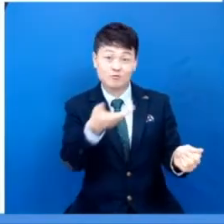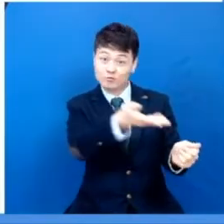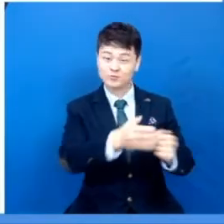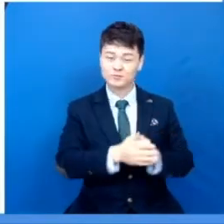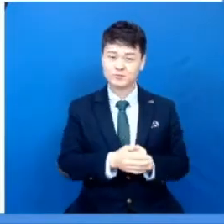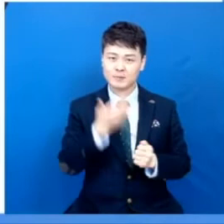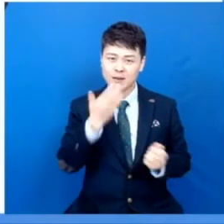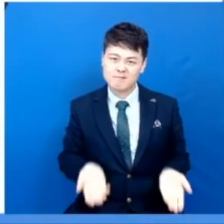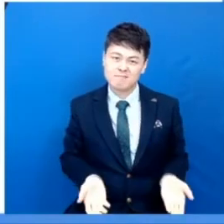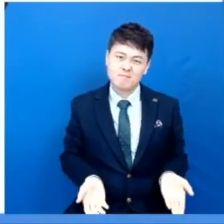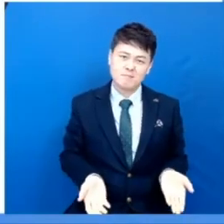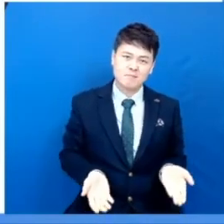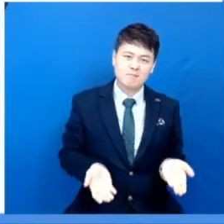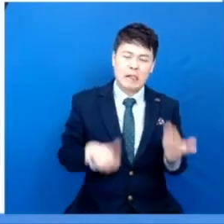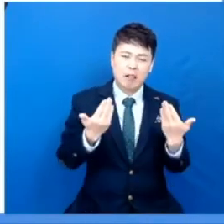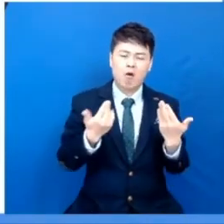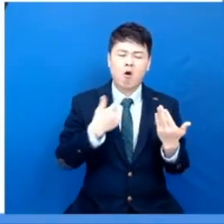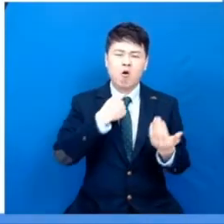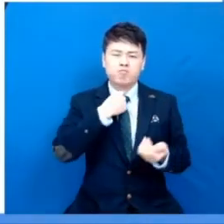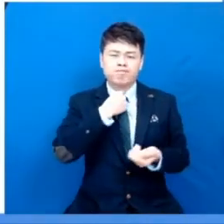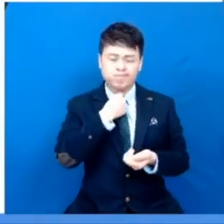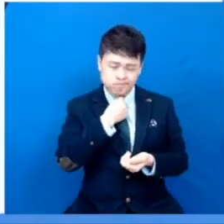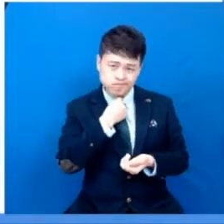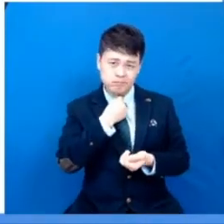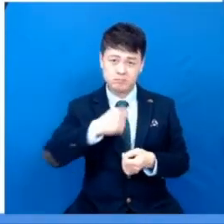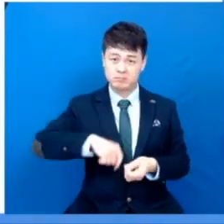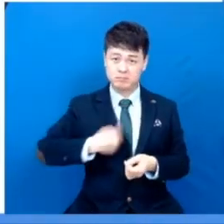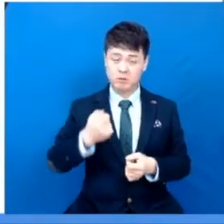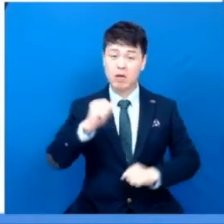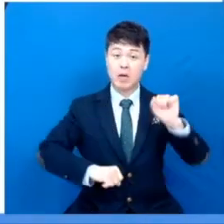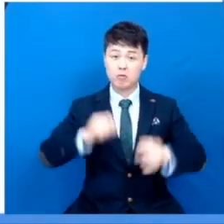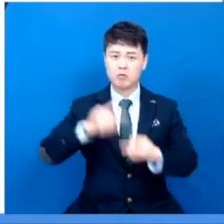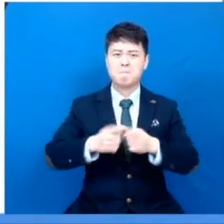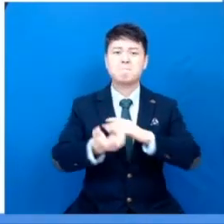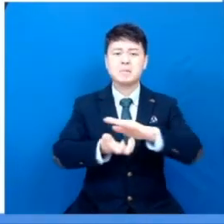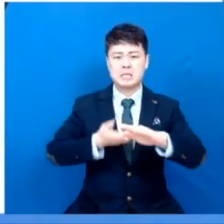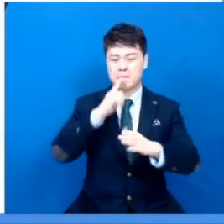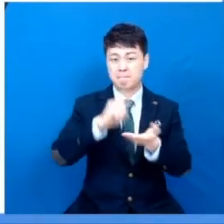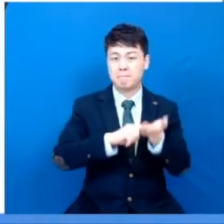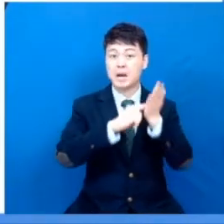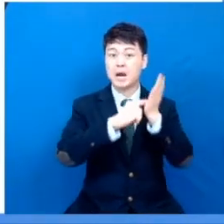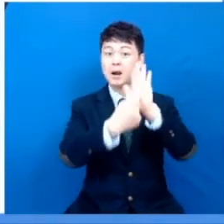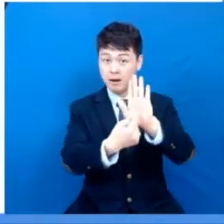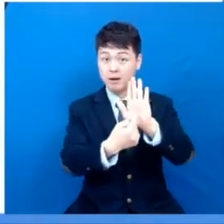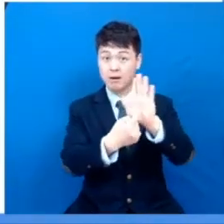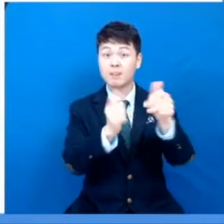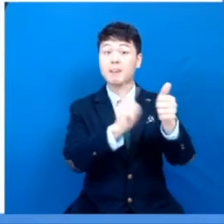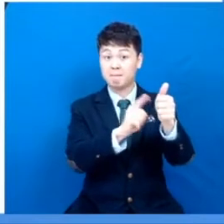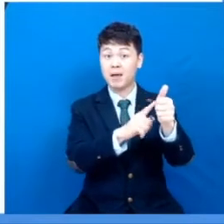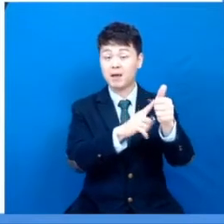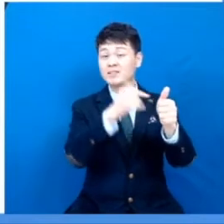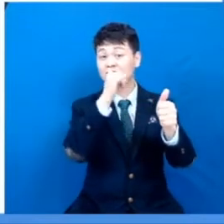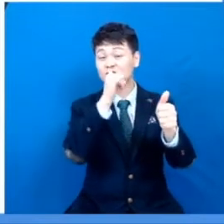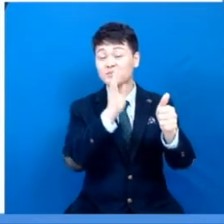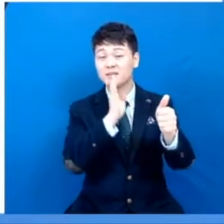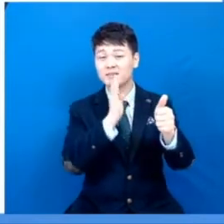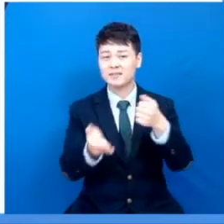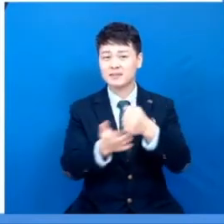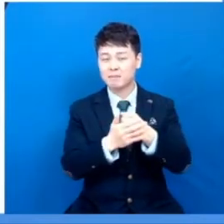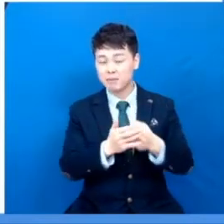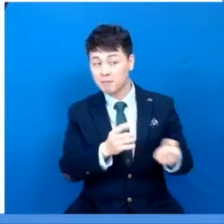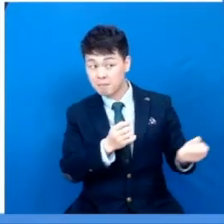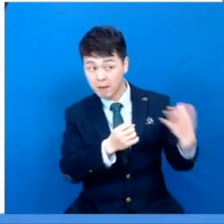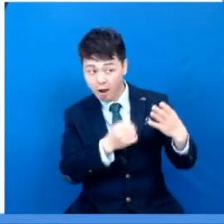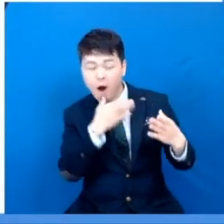식판을 어플 것 같아요 라고 스스로 행동에 대해 사전에 이야기하는 성준 시 였기 때문에 가능한